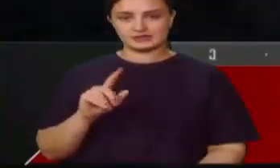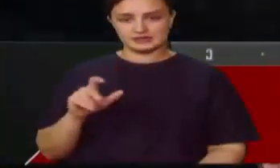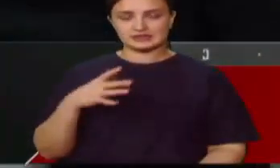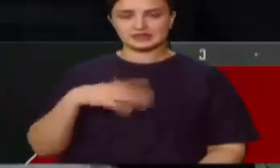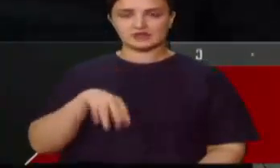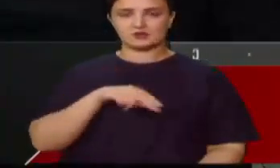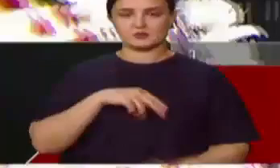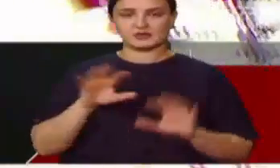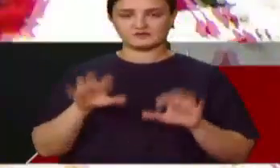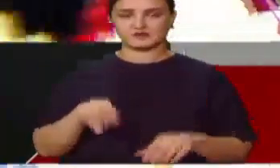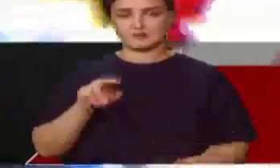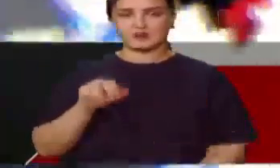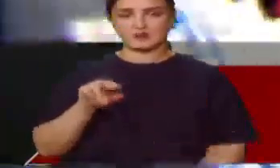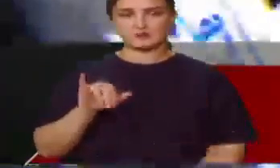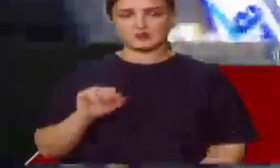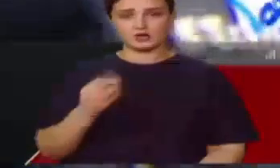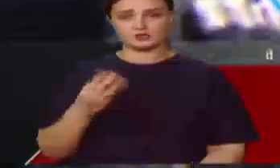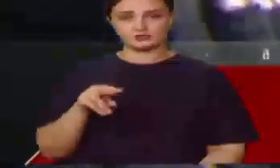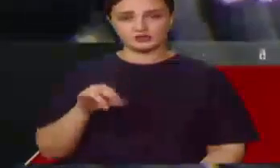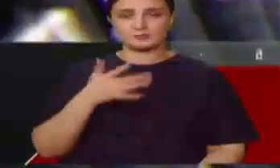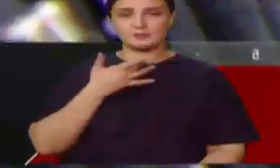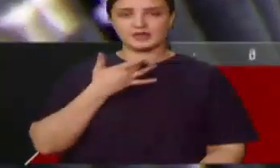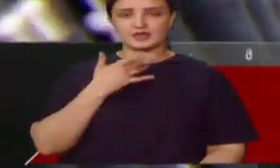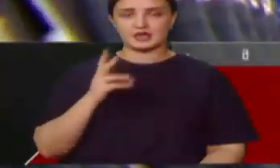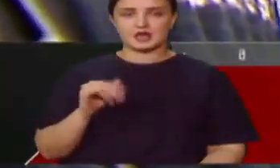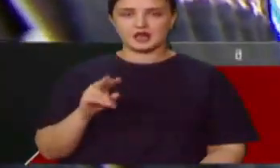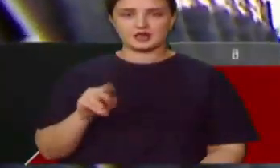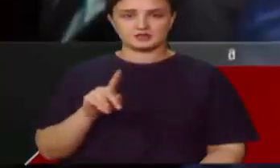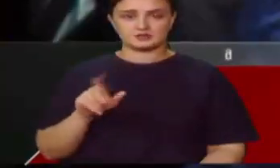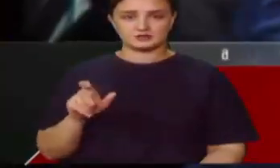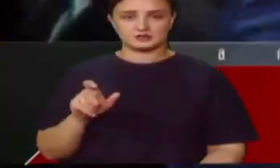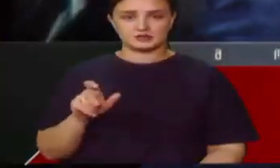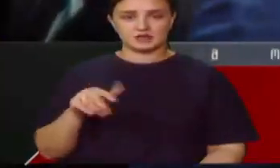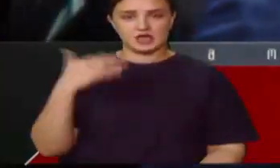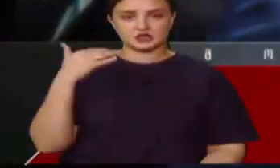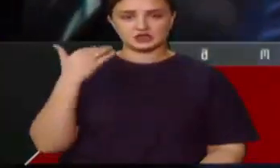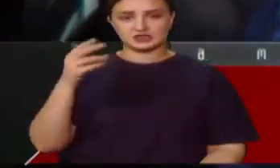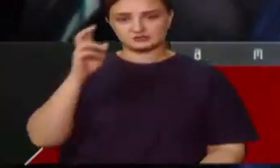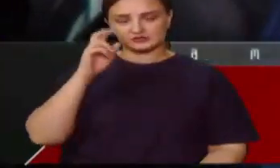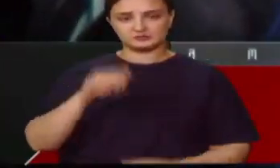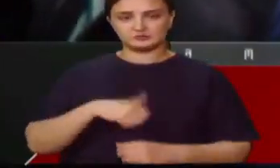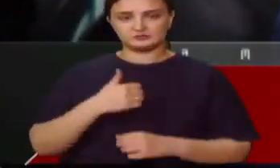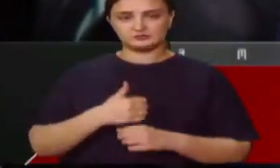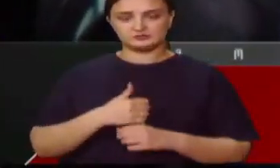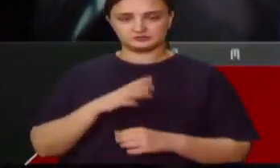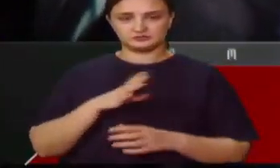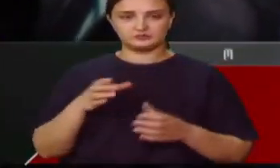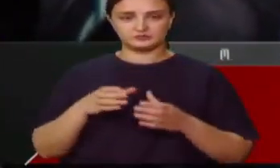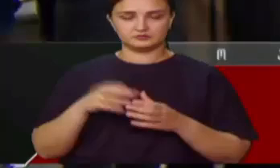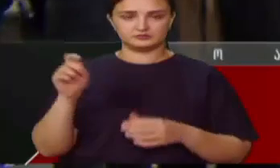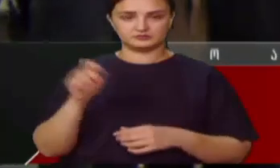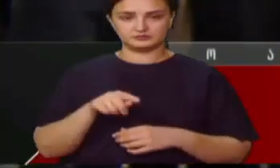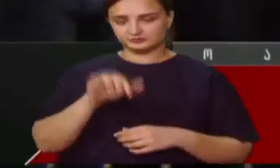პარლამენტის თავმჯდომარე შალვა პაპუაშვილი, ქალაქ თბილისის მერი კახი კალაძე, ასევე რა თქმა უნდა აჭარის მთავრობის ხელმძღვანელობა იმყოფებოდა